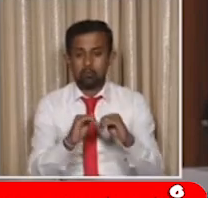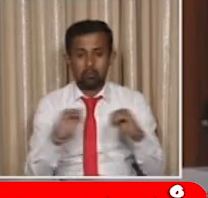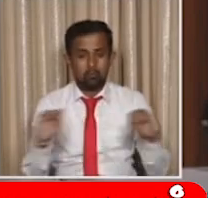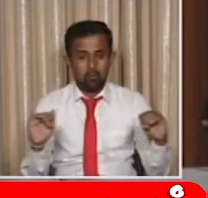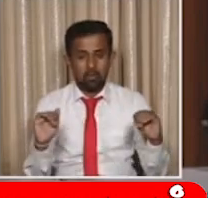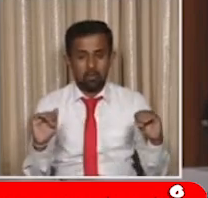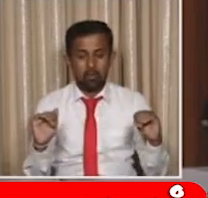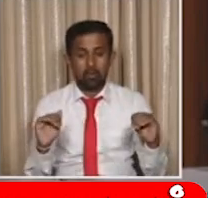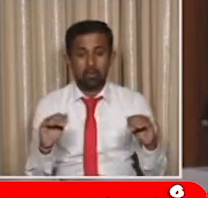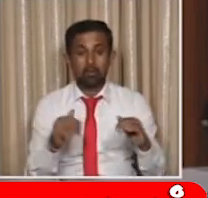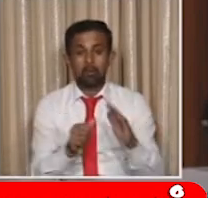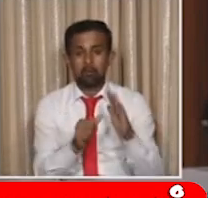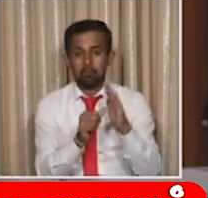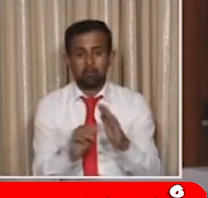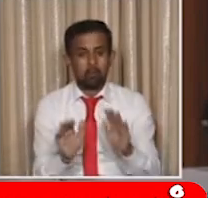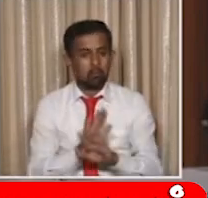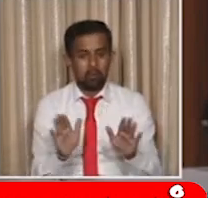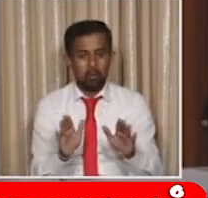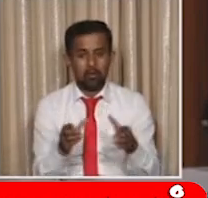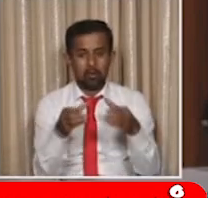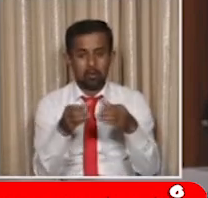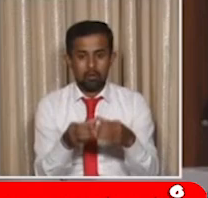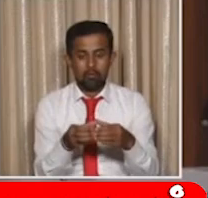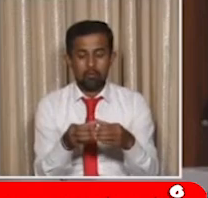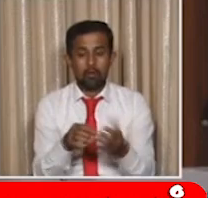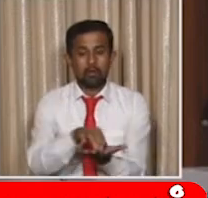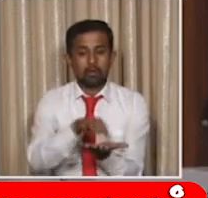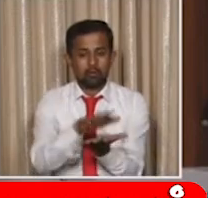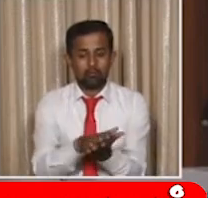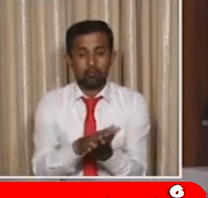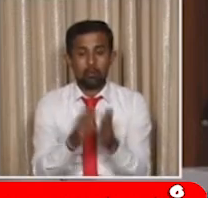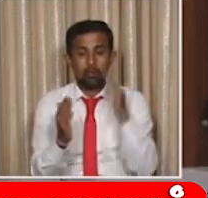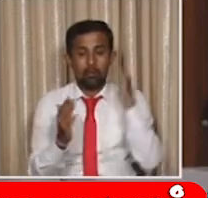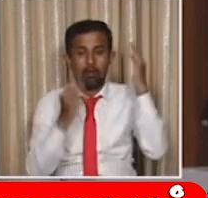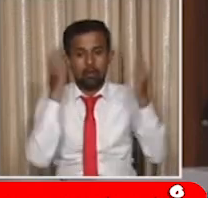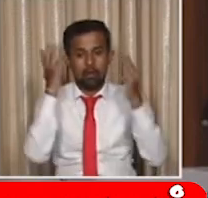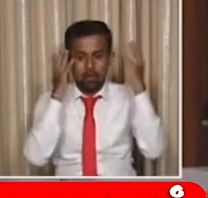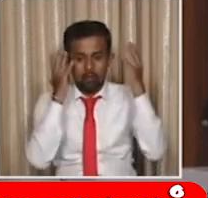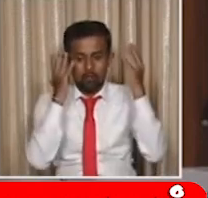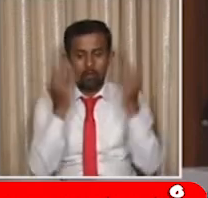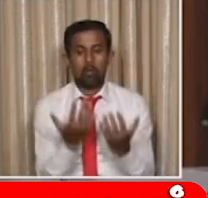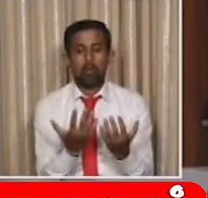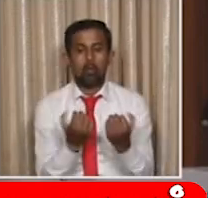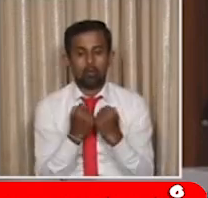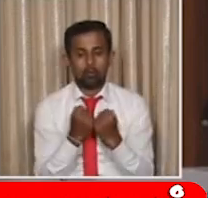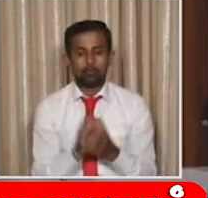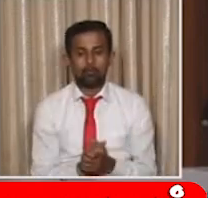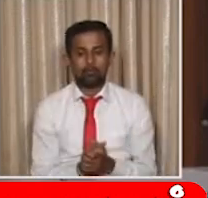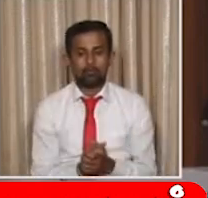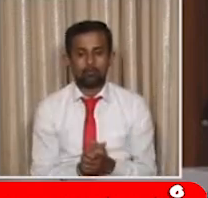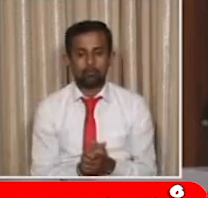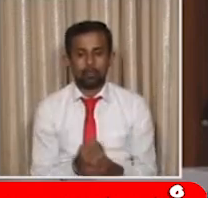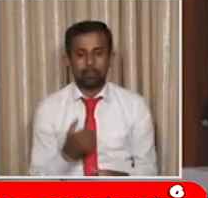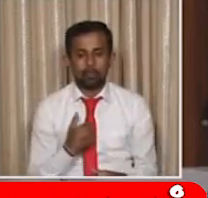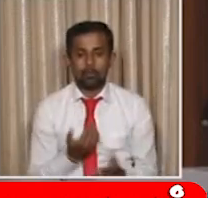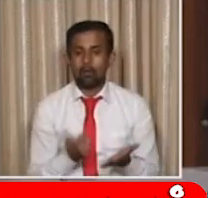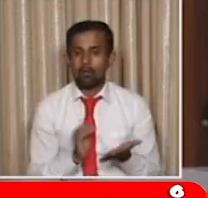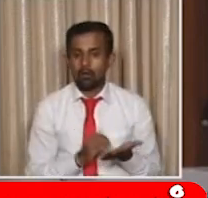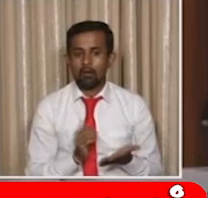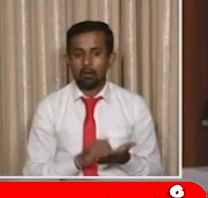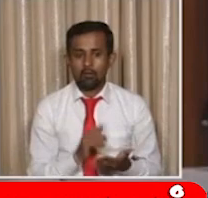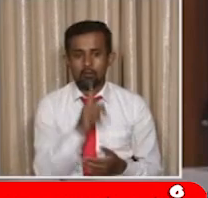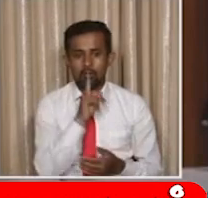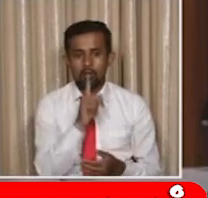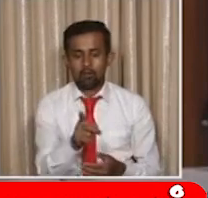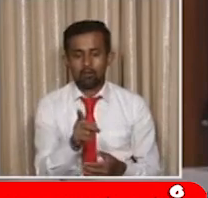must necessarily be international. So I'm raising this question again. Naan inda kelviye inda kadasi sila